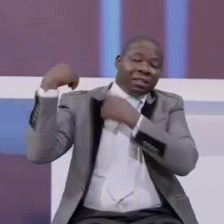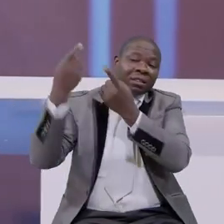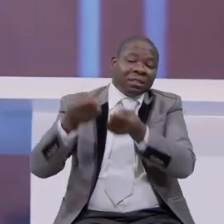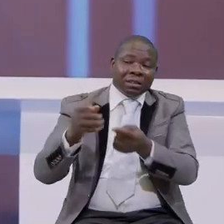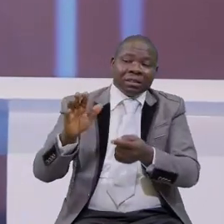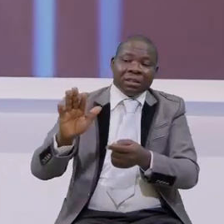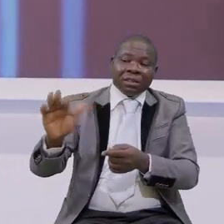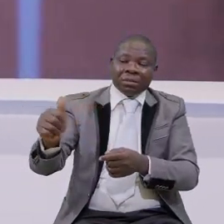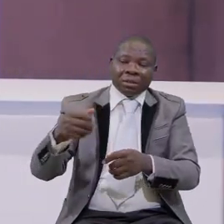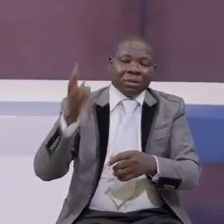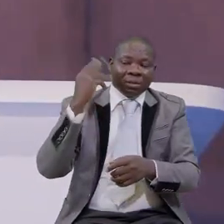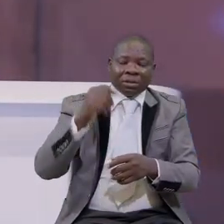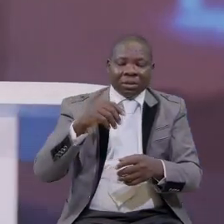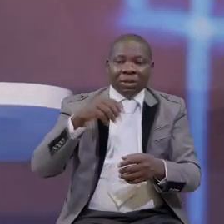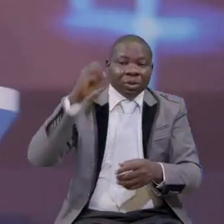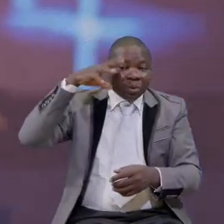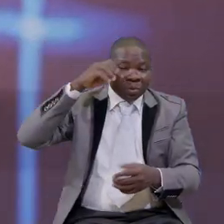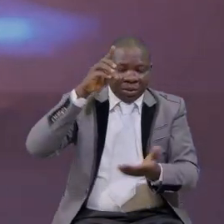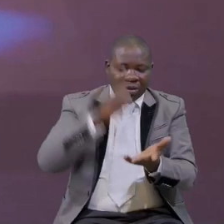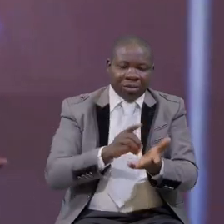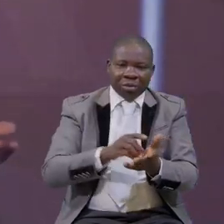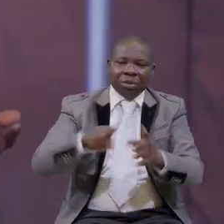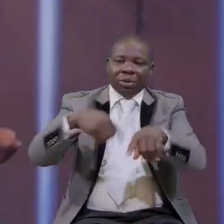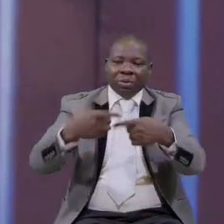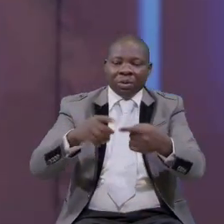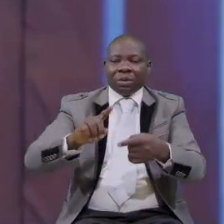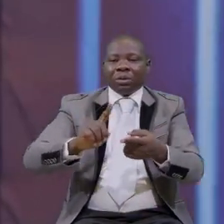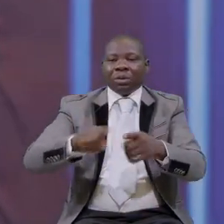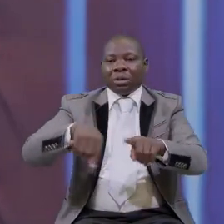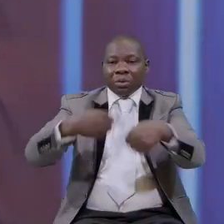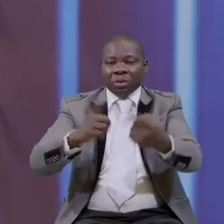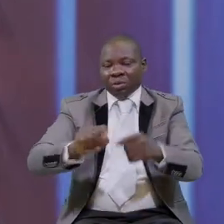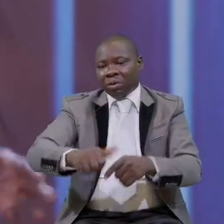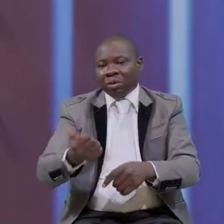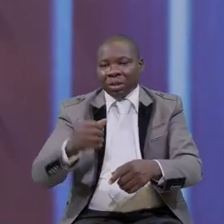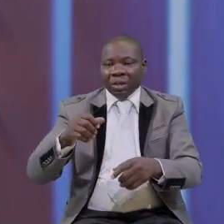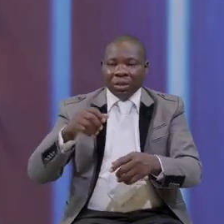Comme lui-même était, il était allé vers d'autres